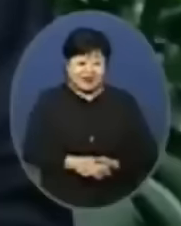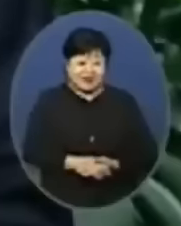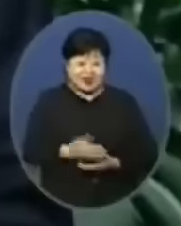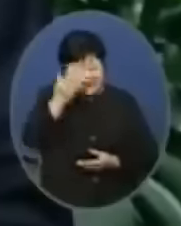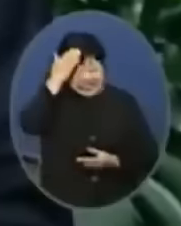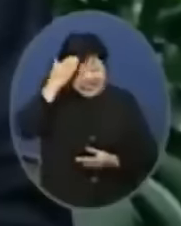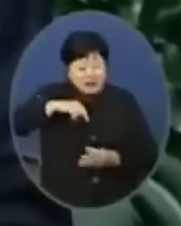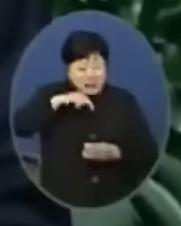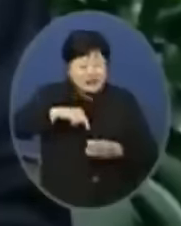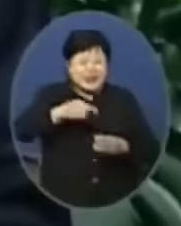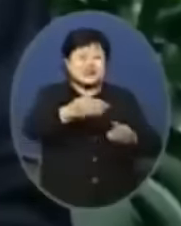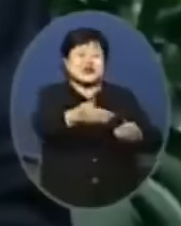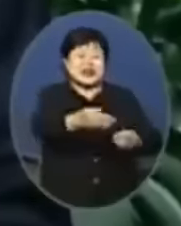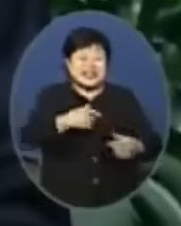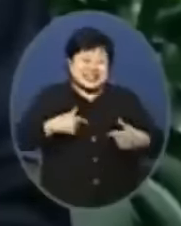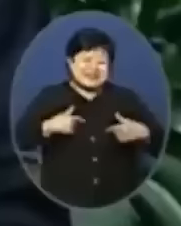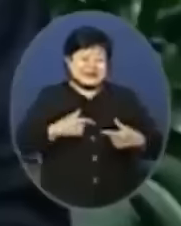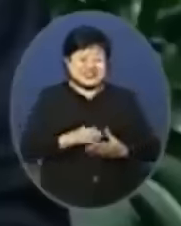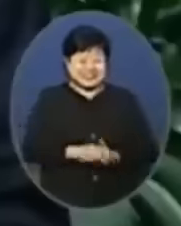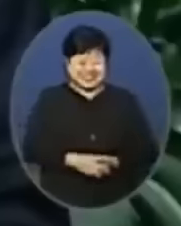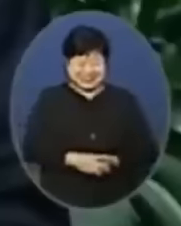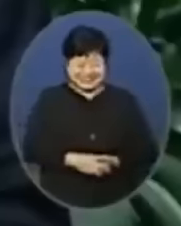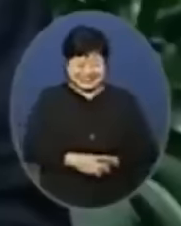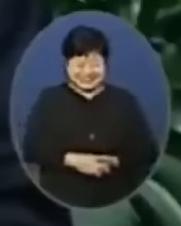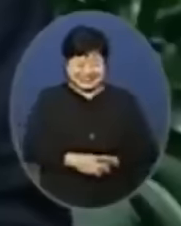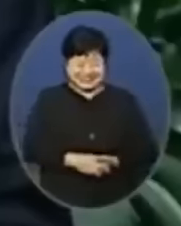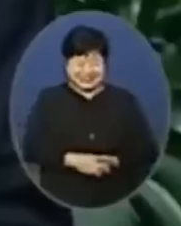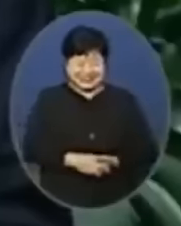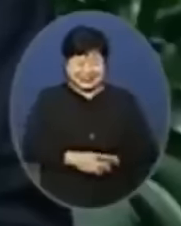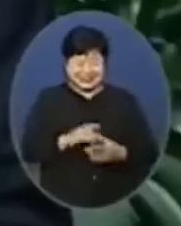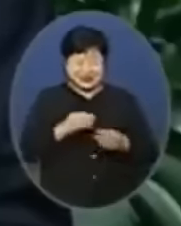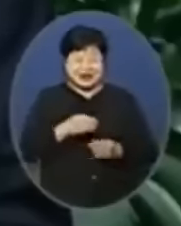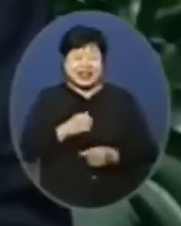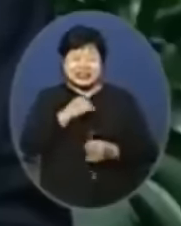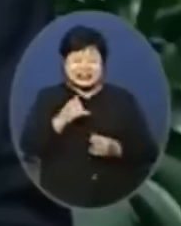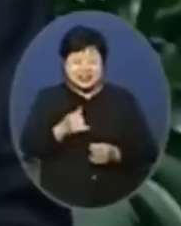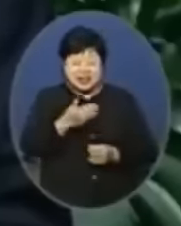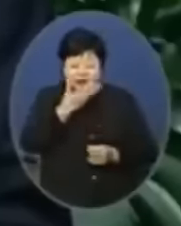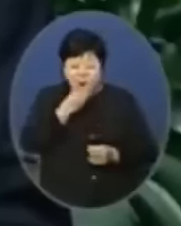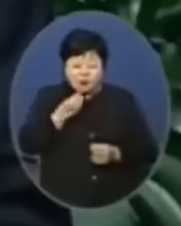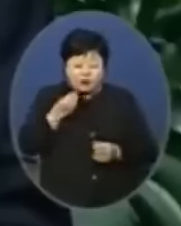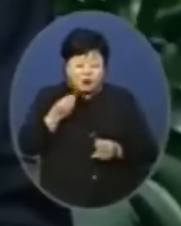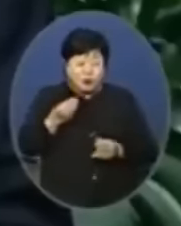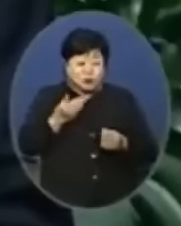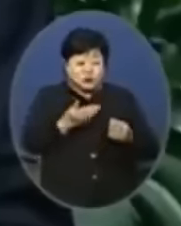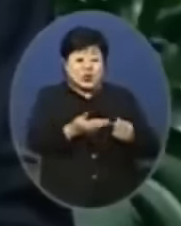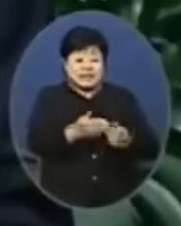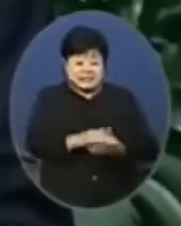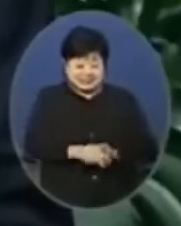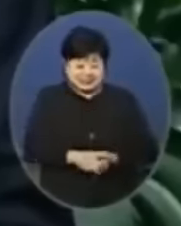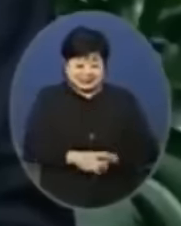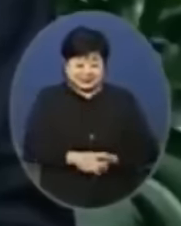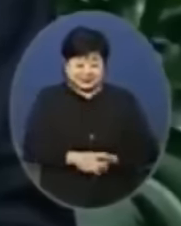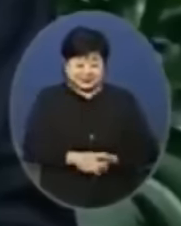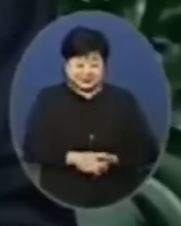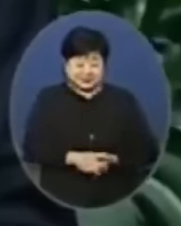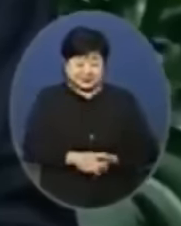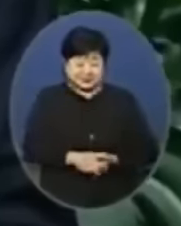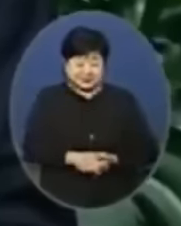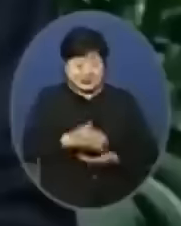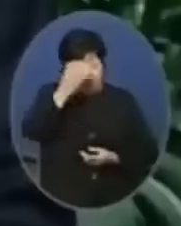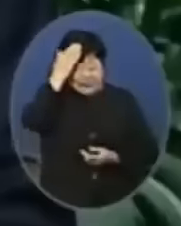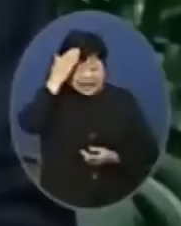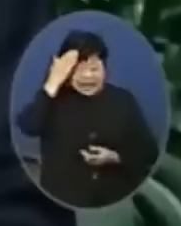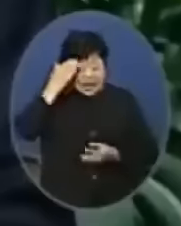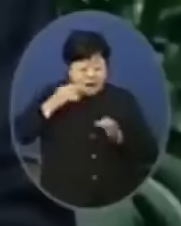연탄이라도 한 장 갖다 준다면 기쁜 소식이 되는 것이지요. 교회가 가난한 사람에게 복음 전도한다면서 연탄 한 장도